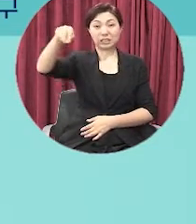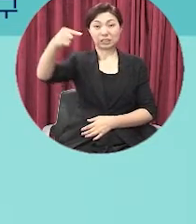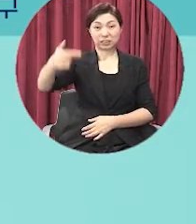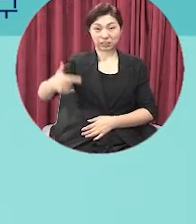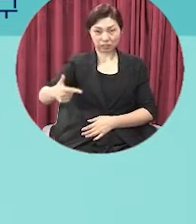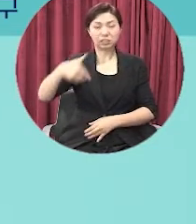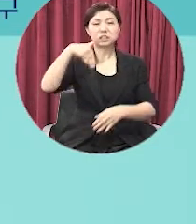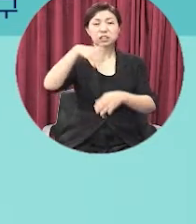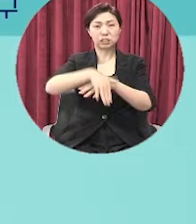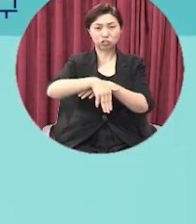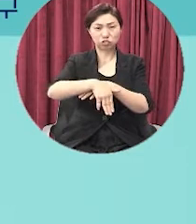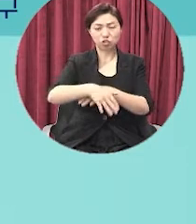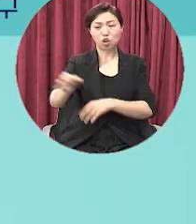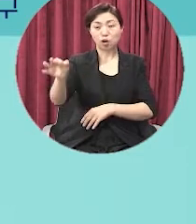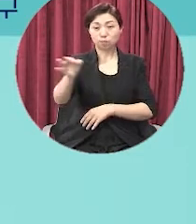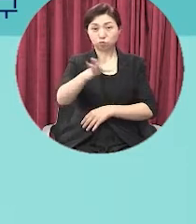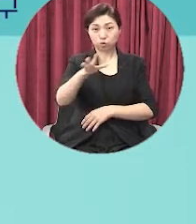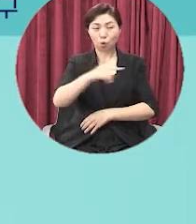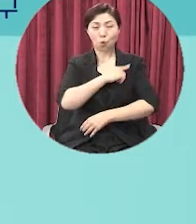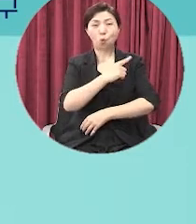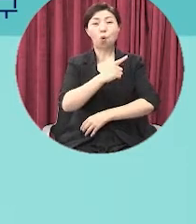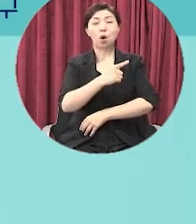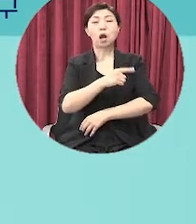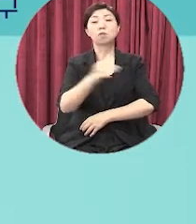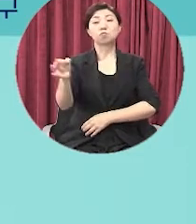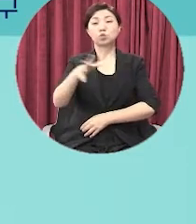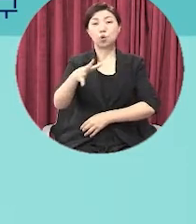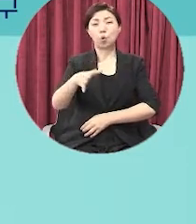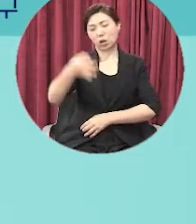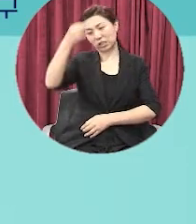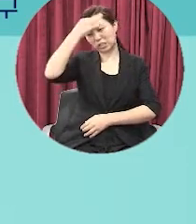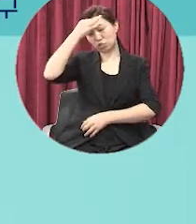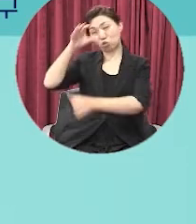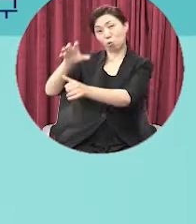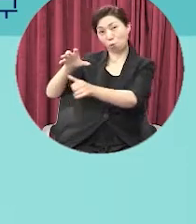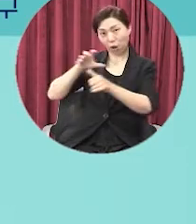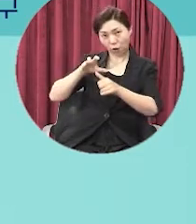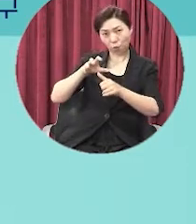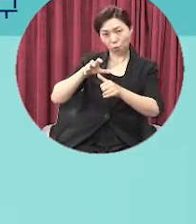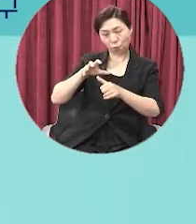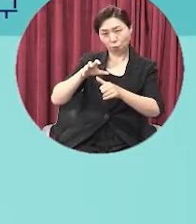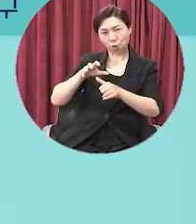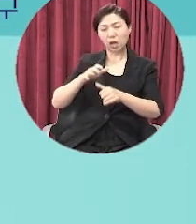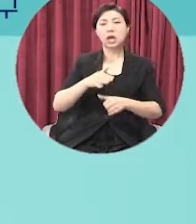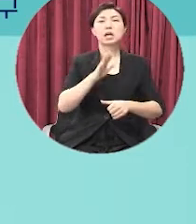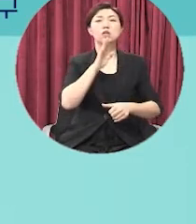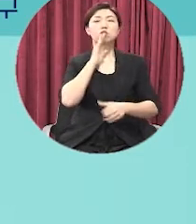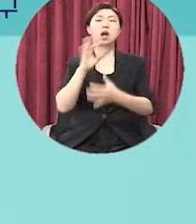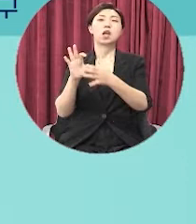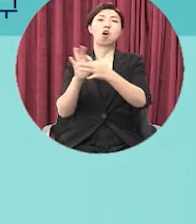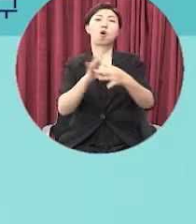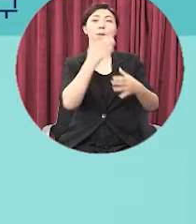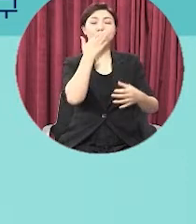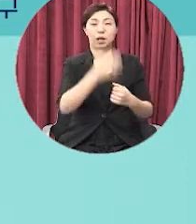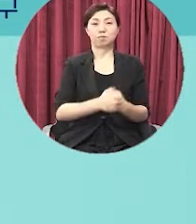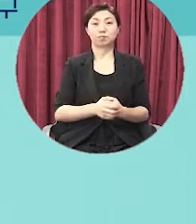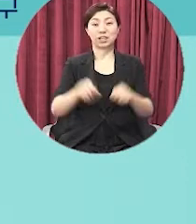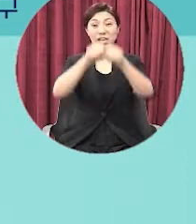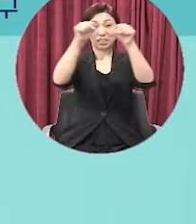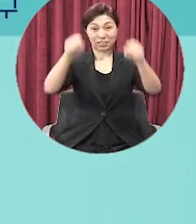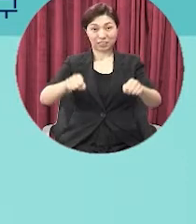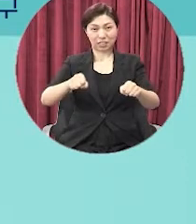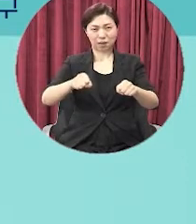그 무료 라이센스를 통해서 응용 프로그램과 연결을 반응 하다는 겁니다 이런 구조를 가지고 있고요 상세내용을